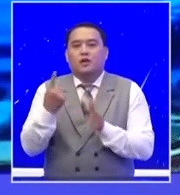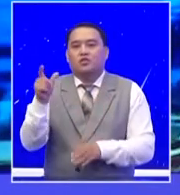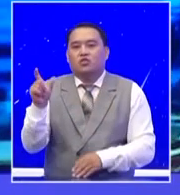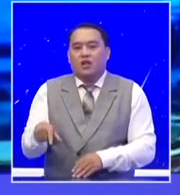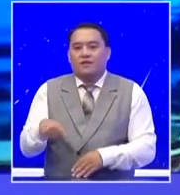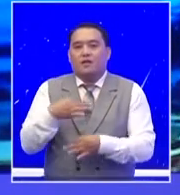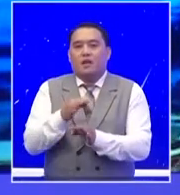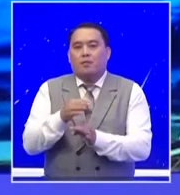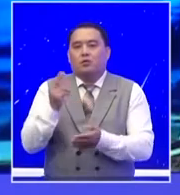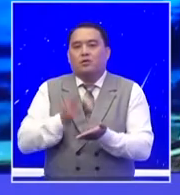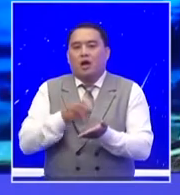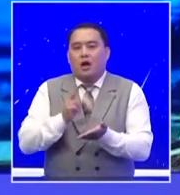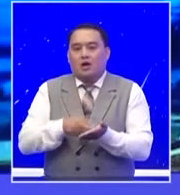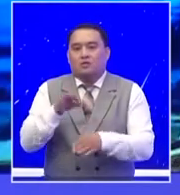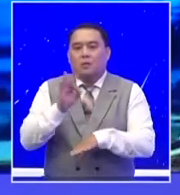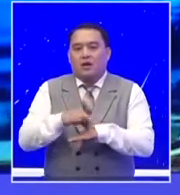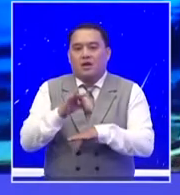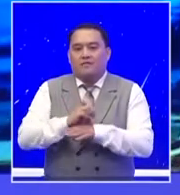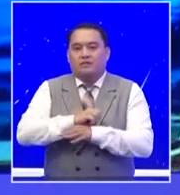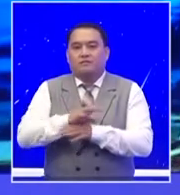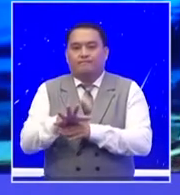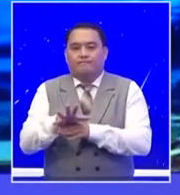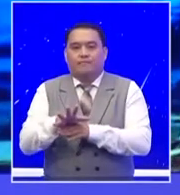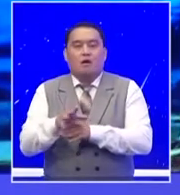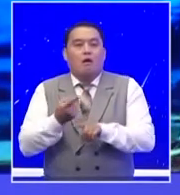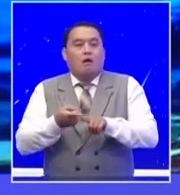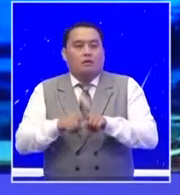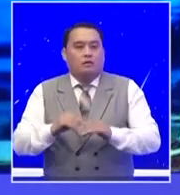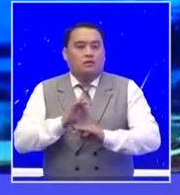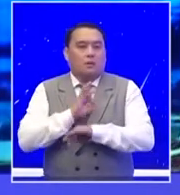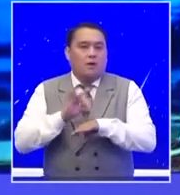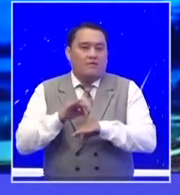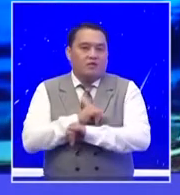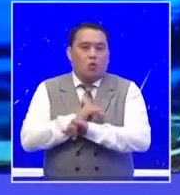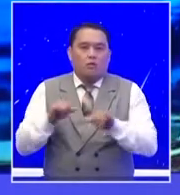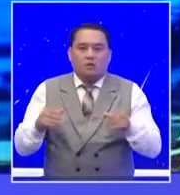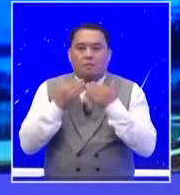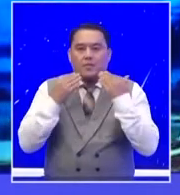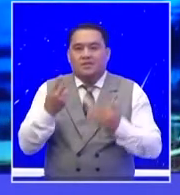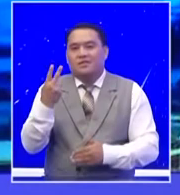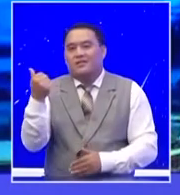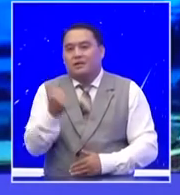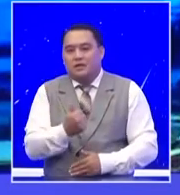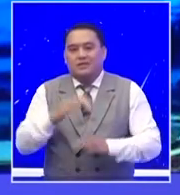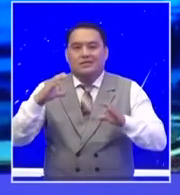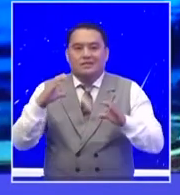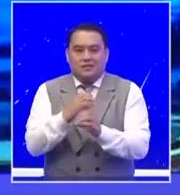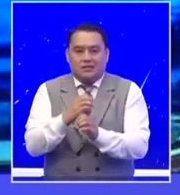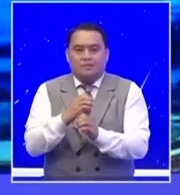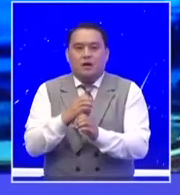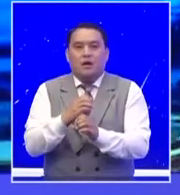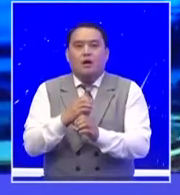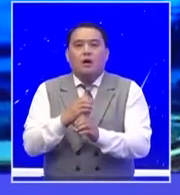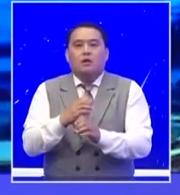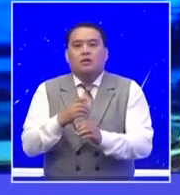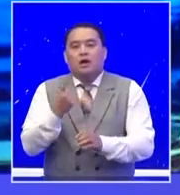4781 человек с лабораторно подтвержденным диагнозом COVID-19. Темп прироста заболеваемости за последние две недели заметно снизился и